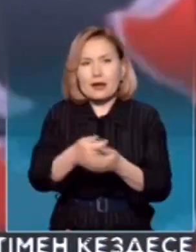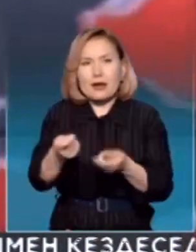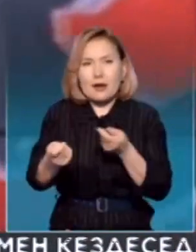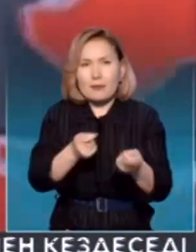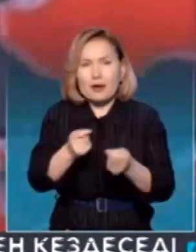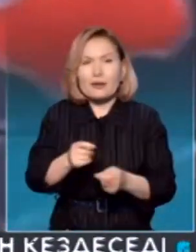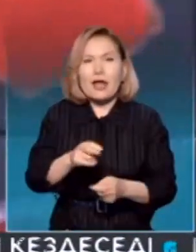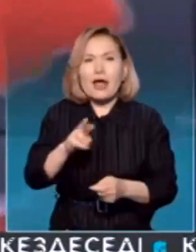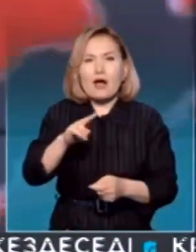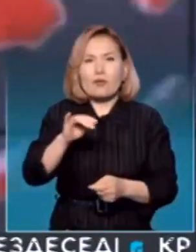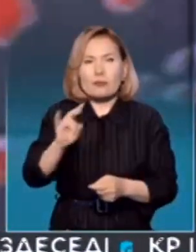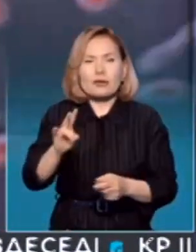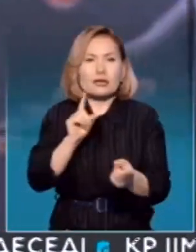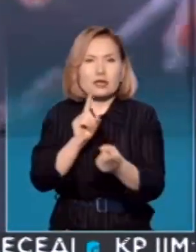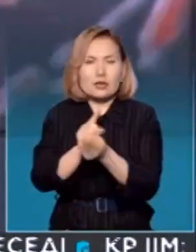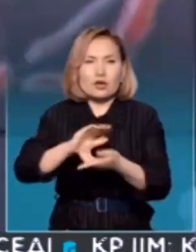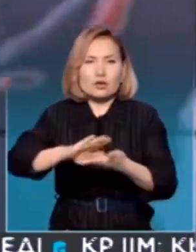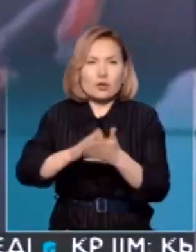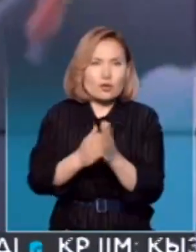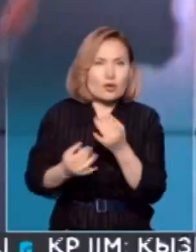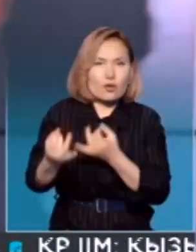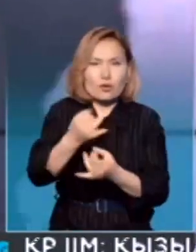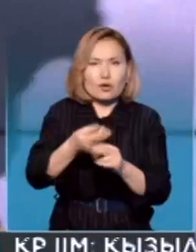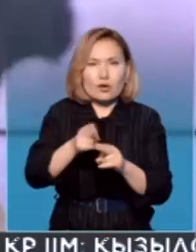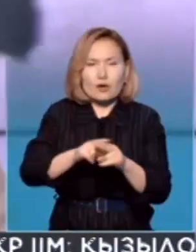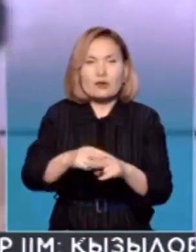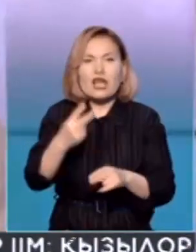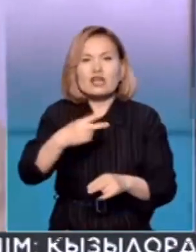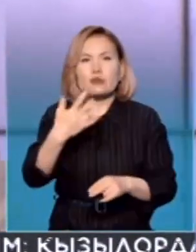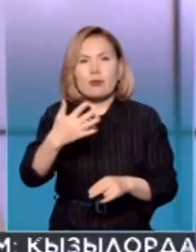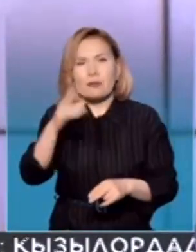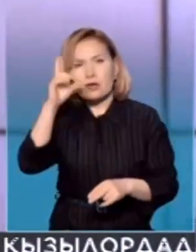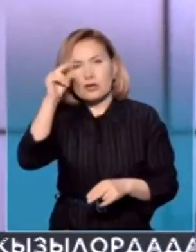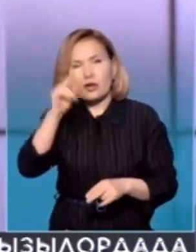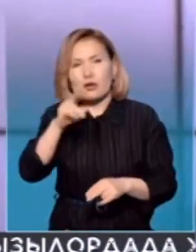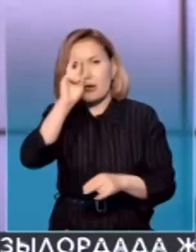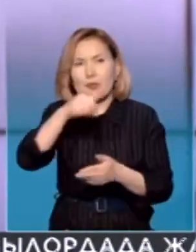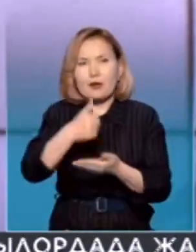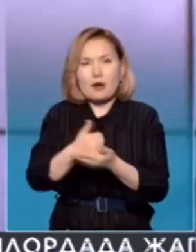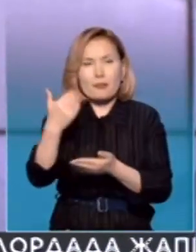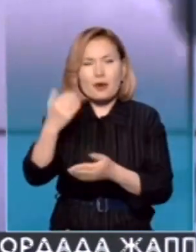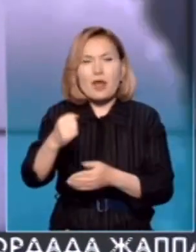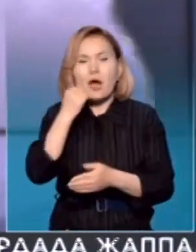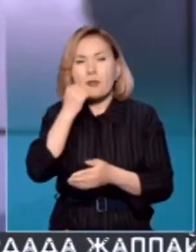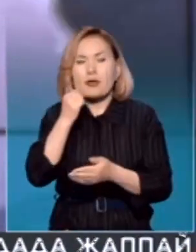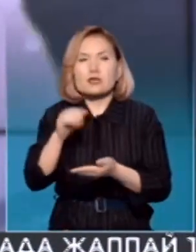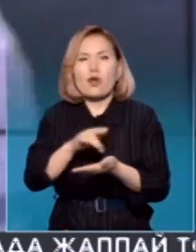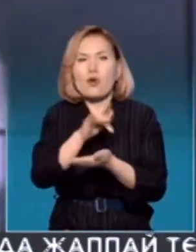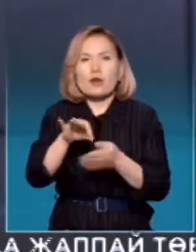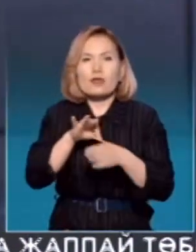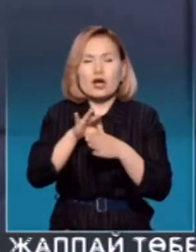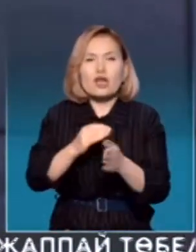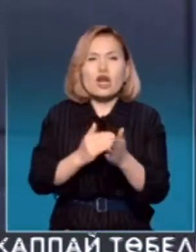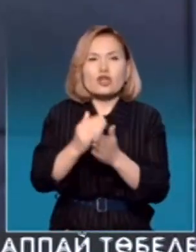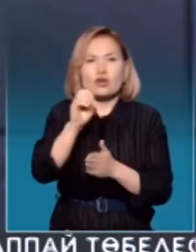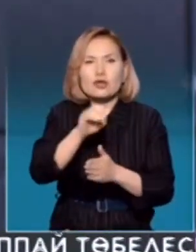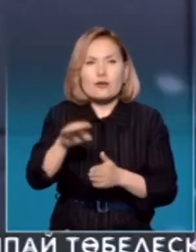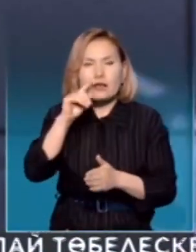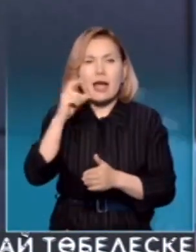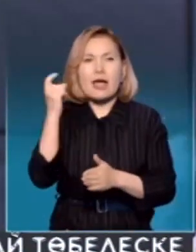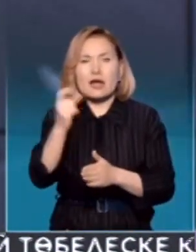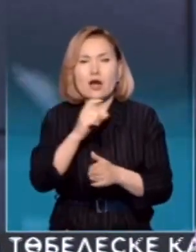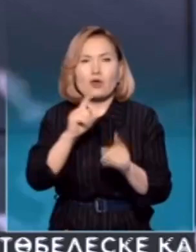Якоппен келіссөздер жүргізеді. Ал мамырдың 25-сінде мемлекет басшысы Мәскеуде өтетін жоғары Еуразиялық экономикалық